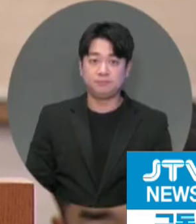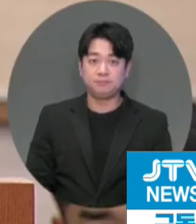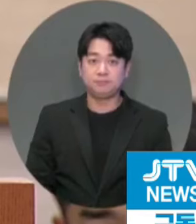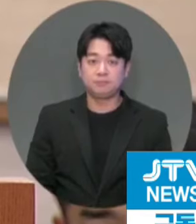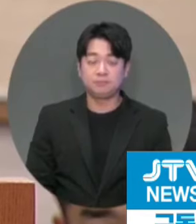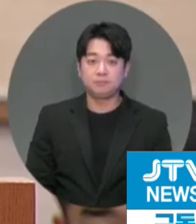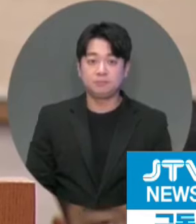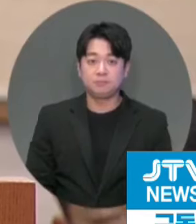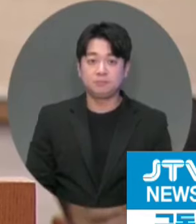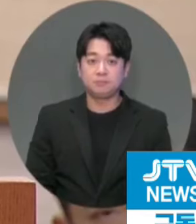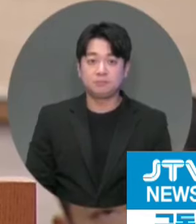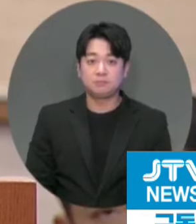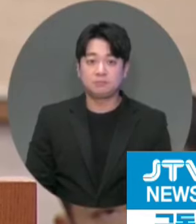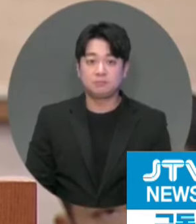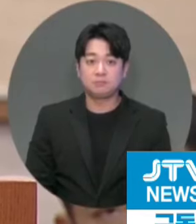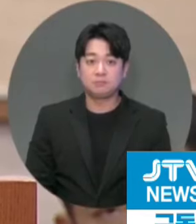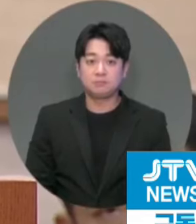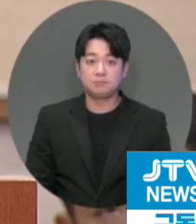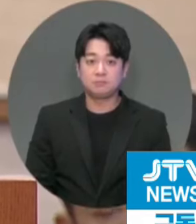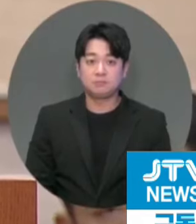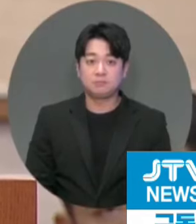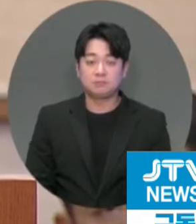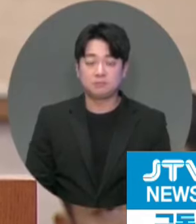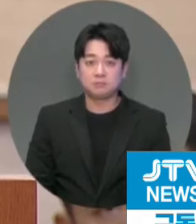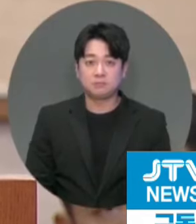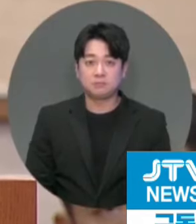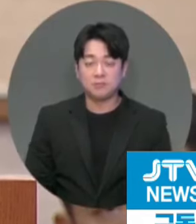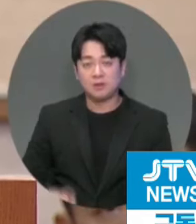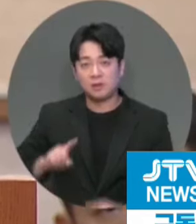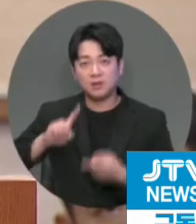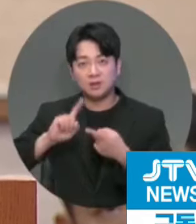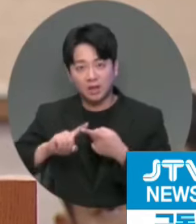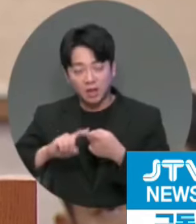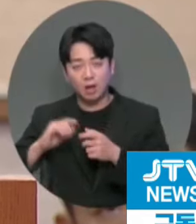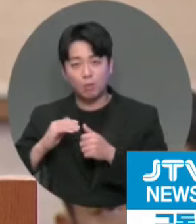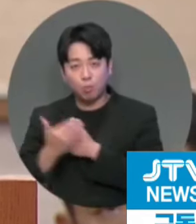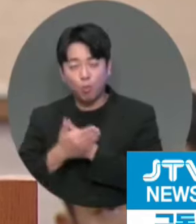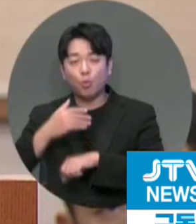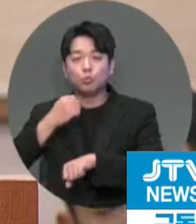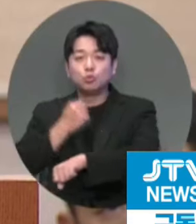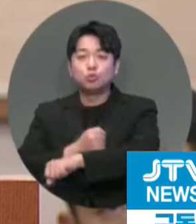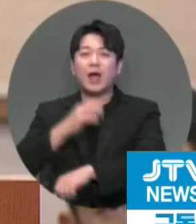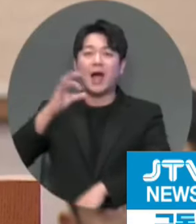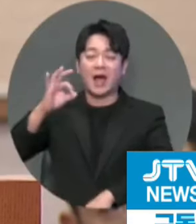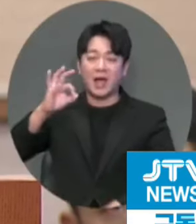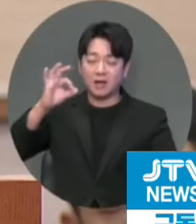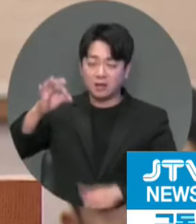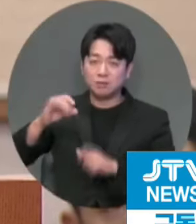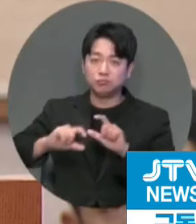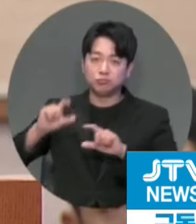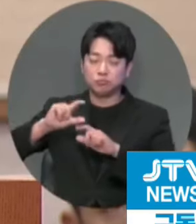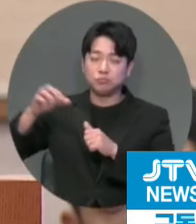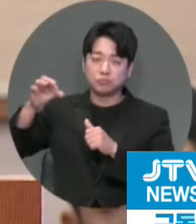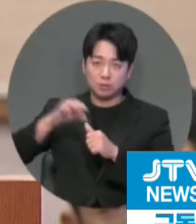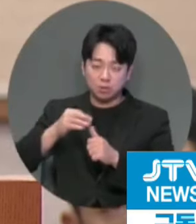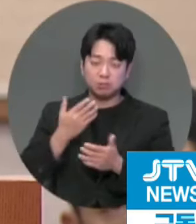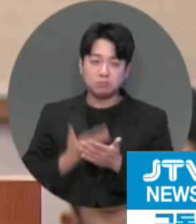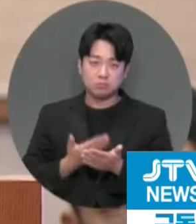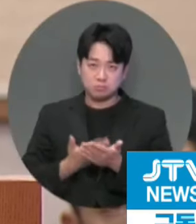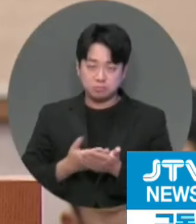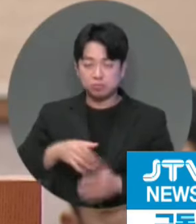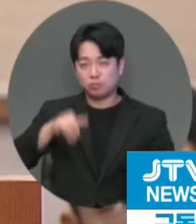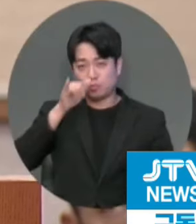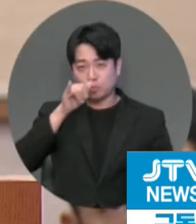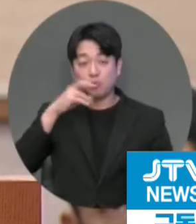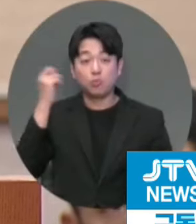그 최소 개호수당 지급되었으면 하고요. 여기 저희 장관님도 계시지만 저희 보호관찰관과 저희 무도